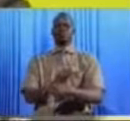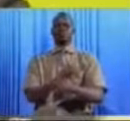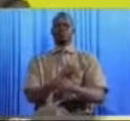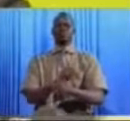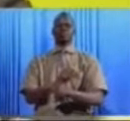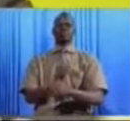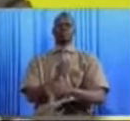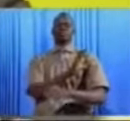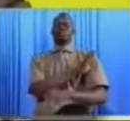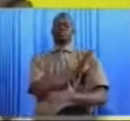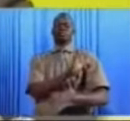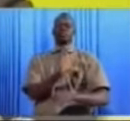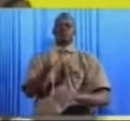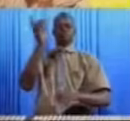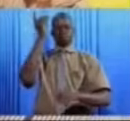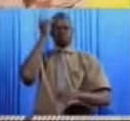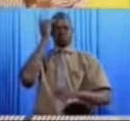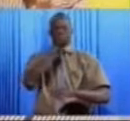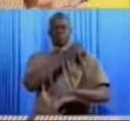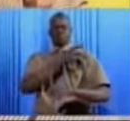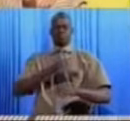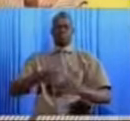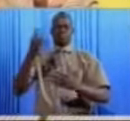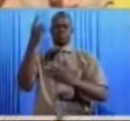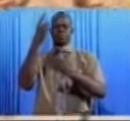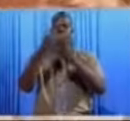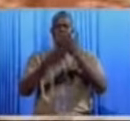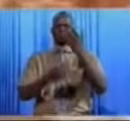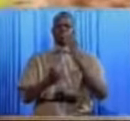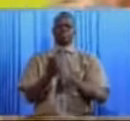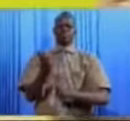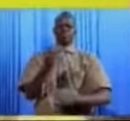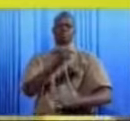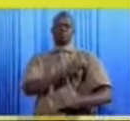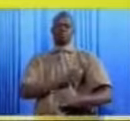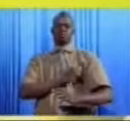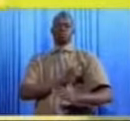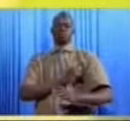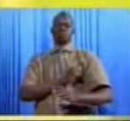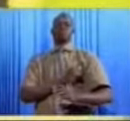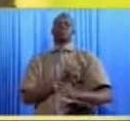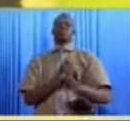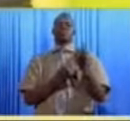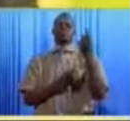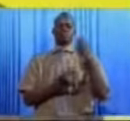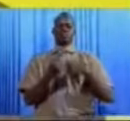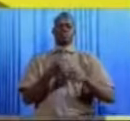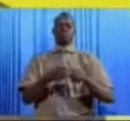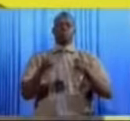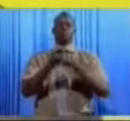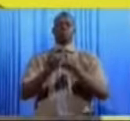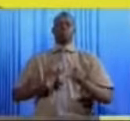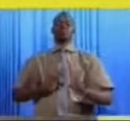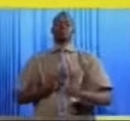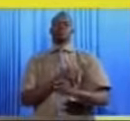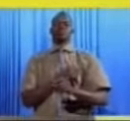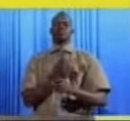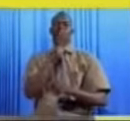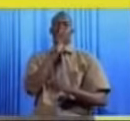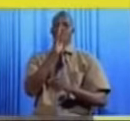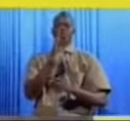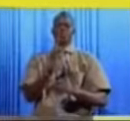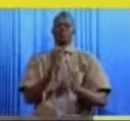consolide la diplomatie parlementaire et à laquelle le togo ne vais pas faillir or comme nous nous sommes les